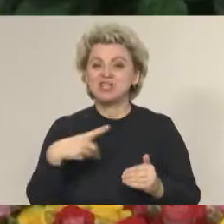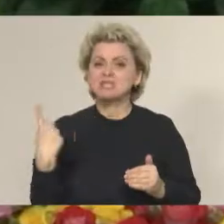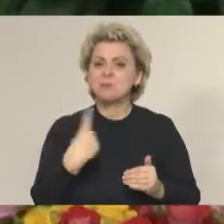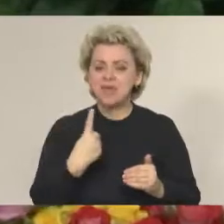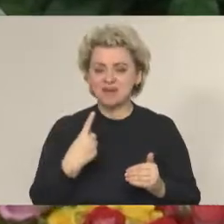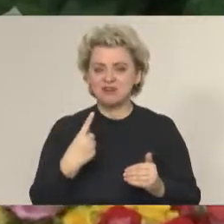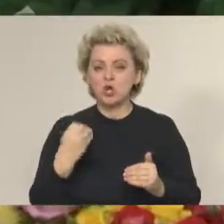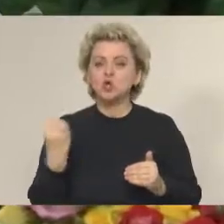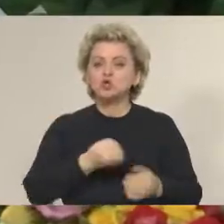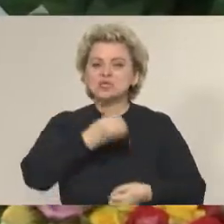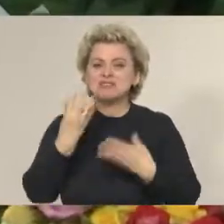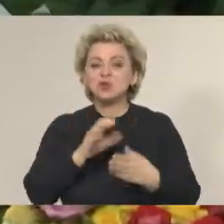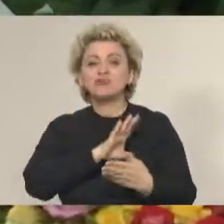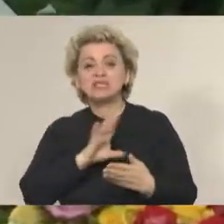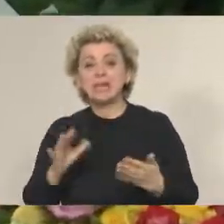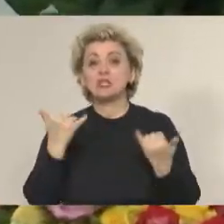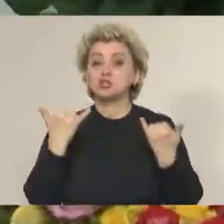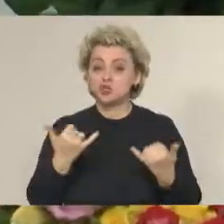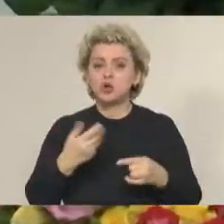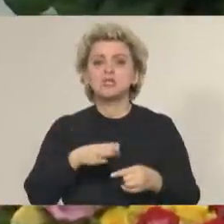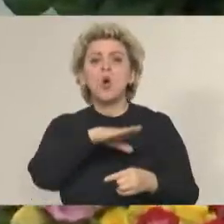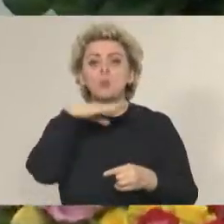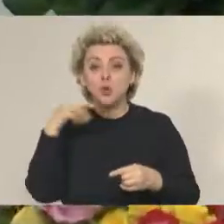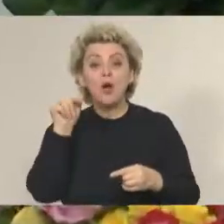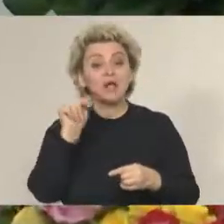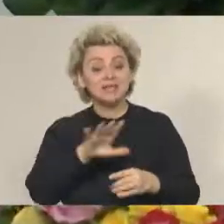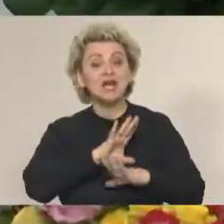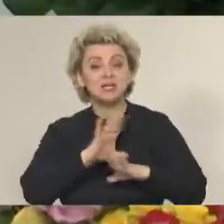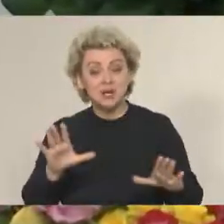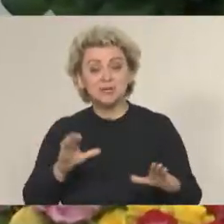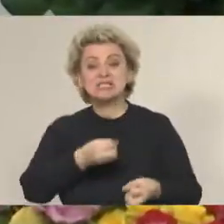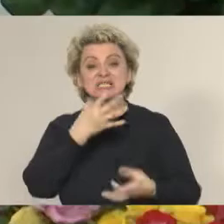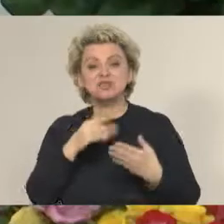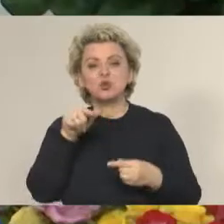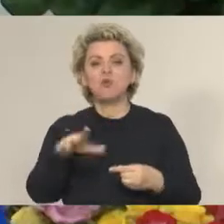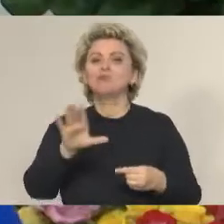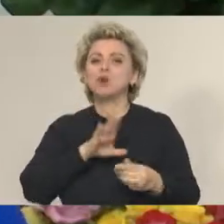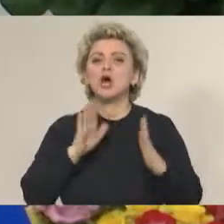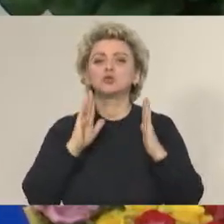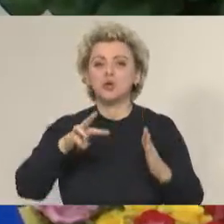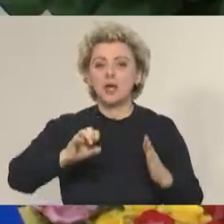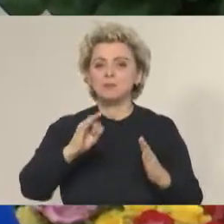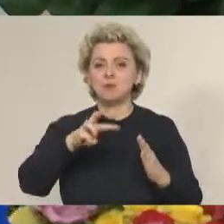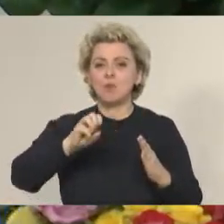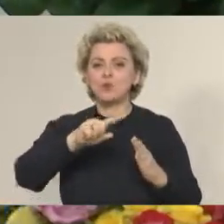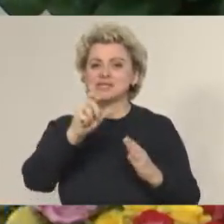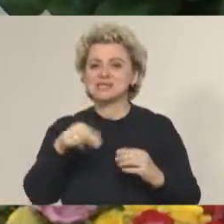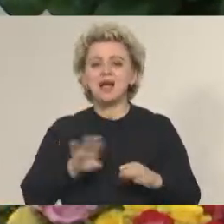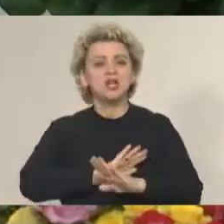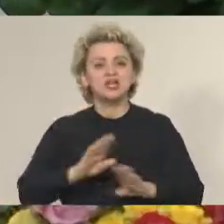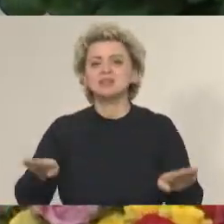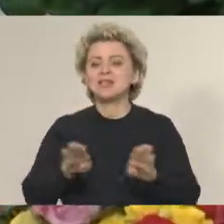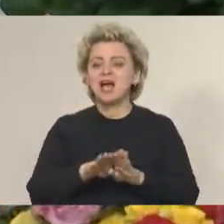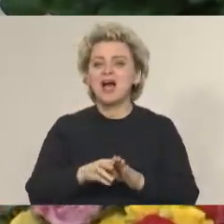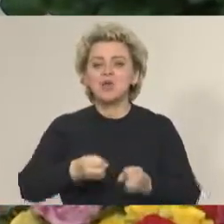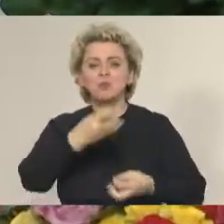первая. Еще цветов не было. Сейчас много. А тогда не было цветов. И вот была только мимоза. И то вот не такая